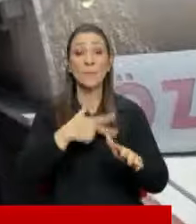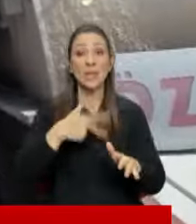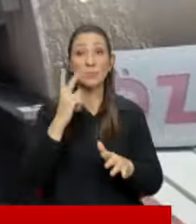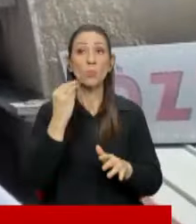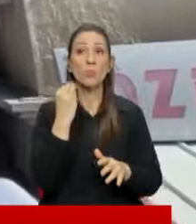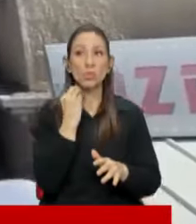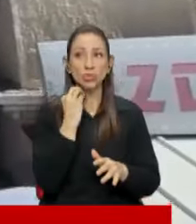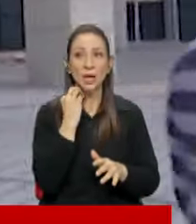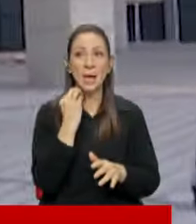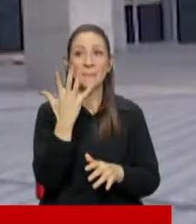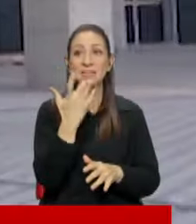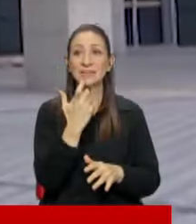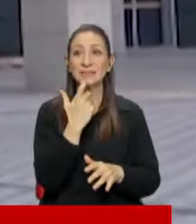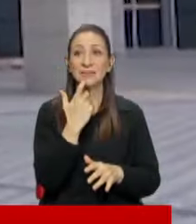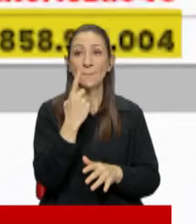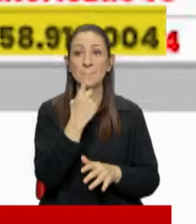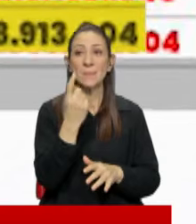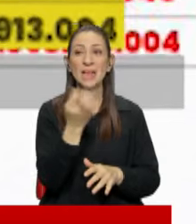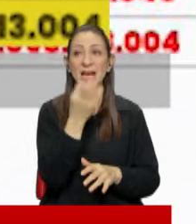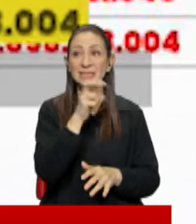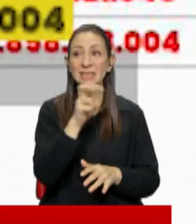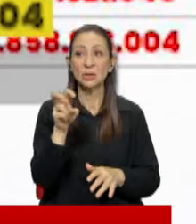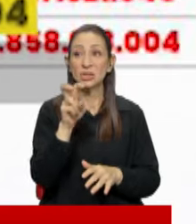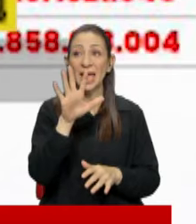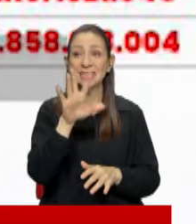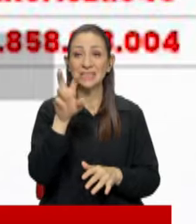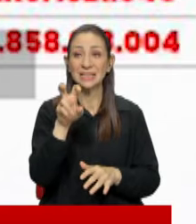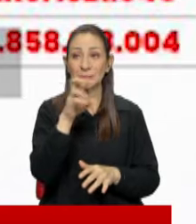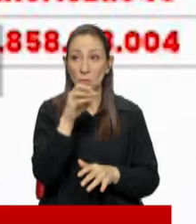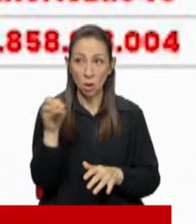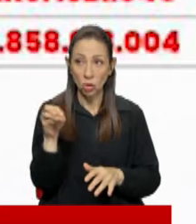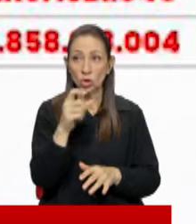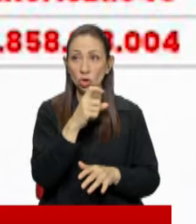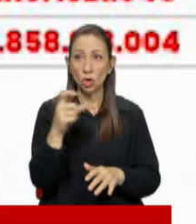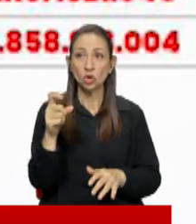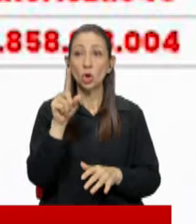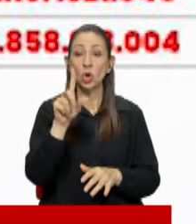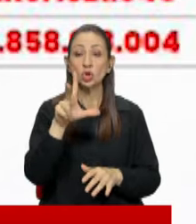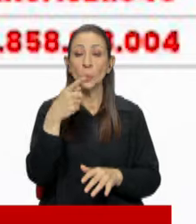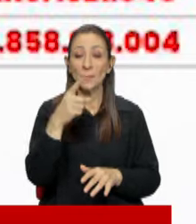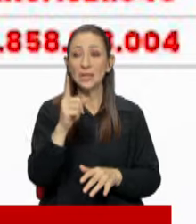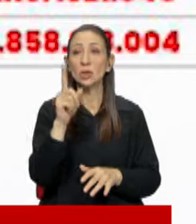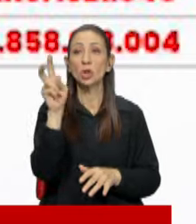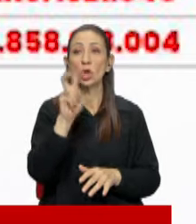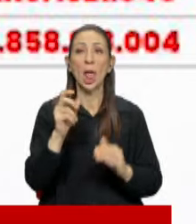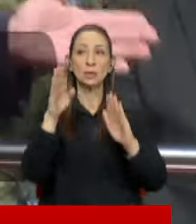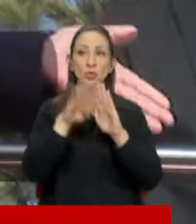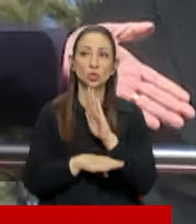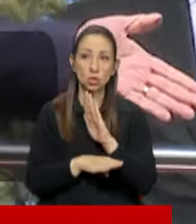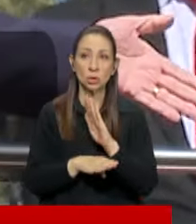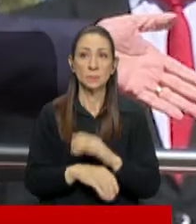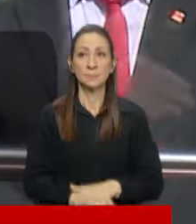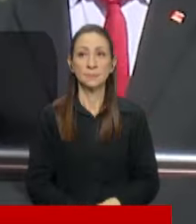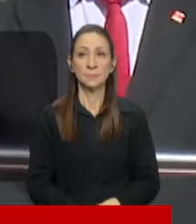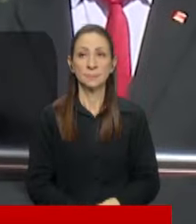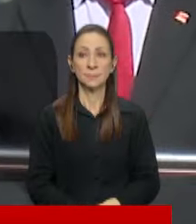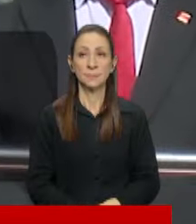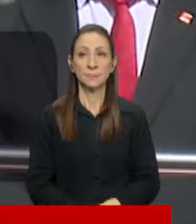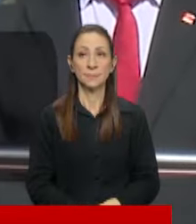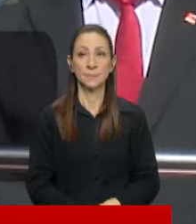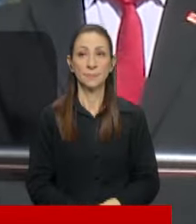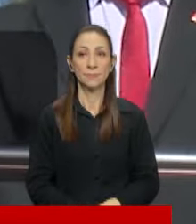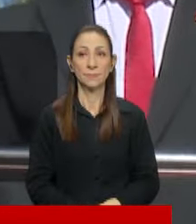Belediyesi'nin borçları 5 yılda 1 milyar 858 milyon 913 bin dolar azaldı. Hesap veriyoruz. Bu